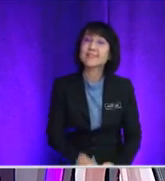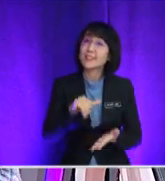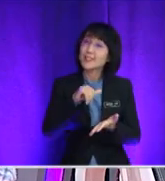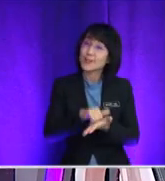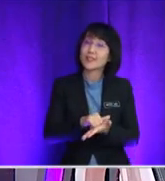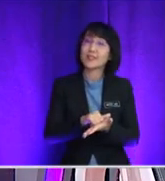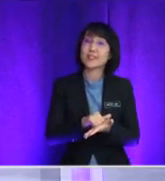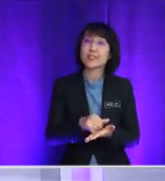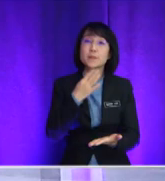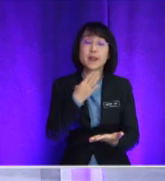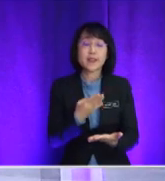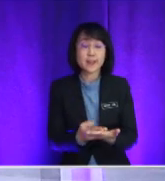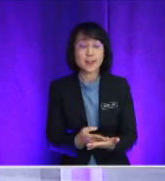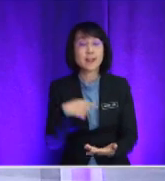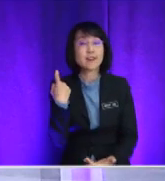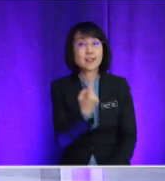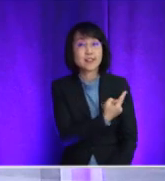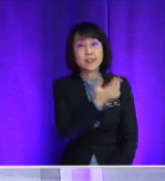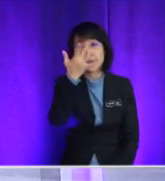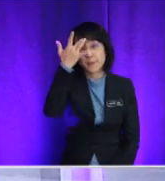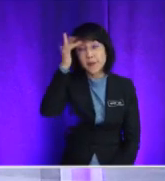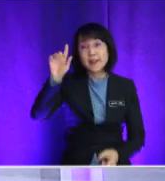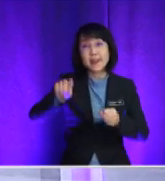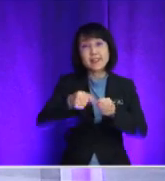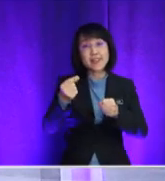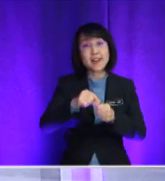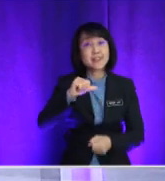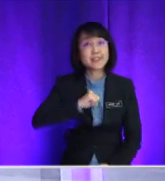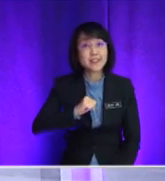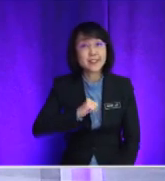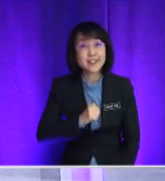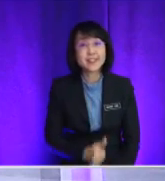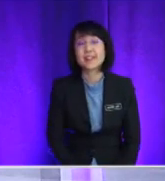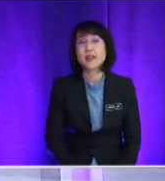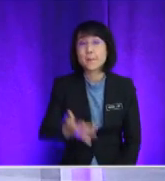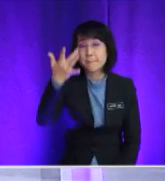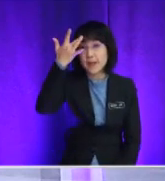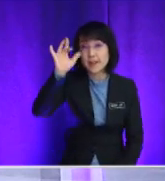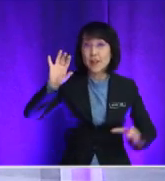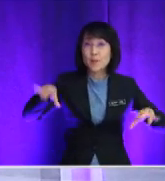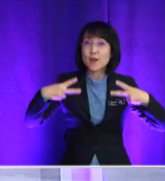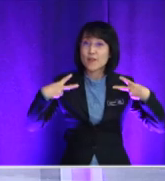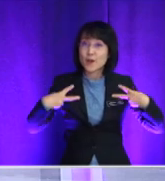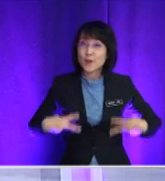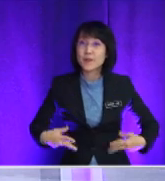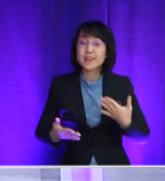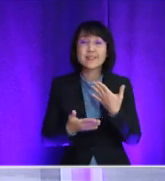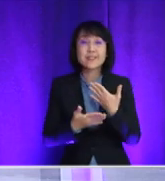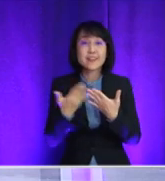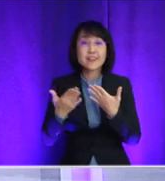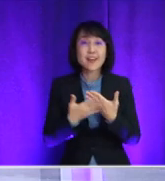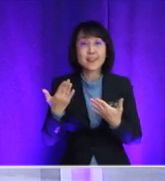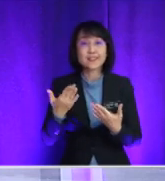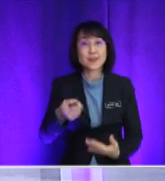kalau kita pandai menjahit sendiri pakaian kita buat rompi lagi lah senang sama sekali untuk